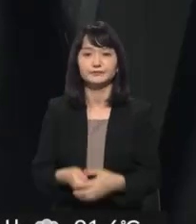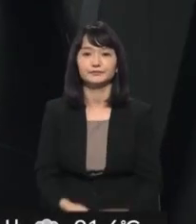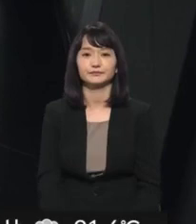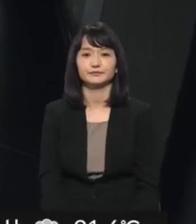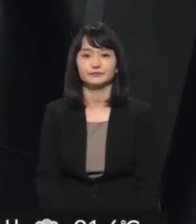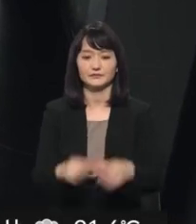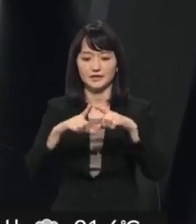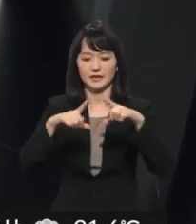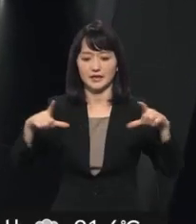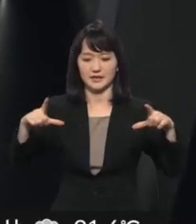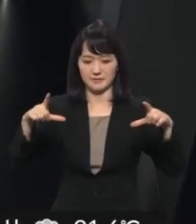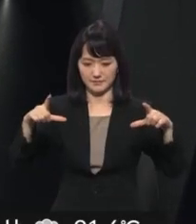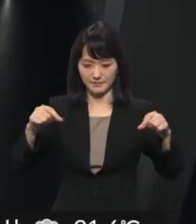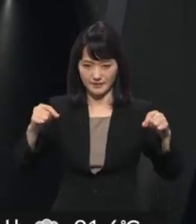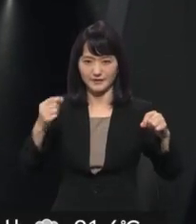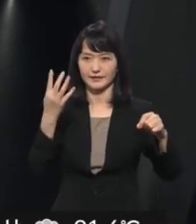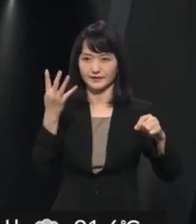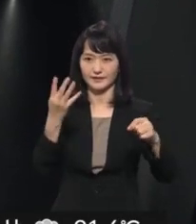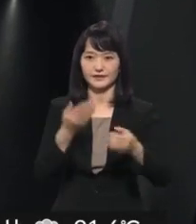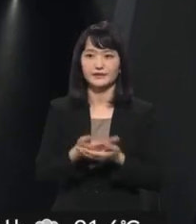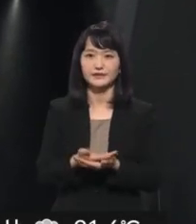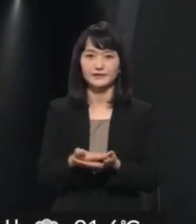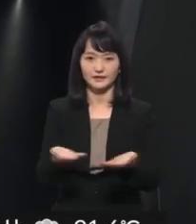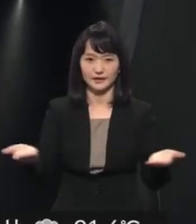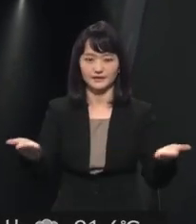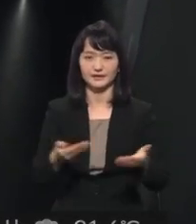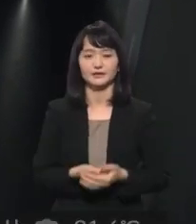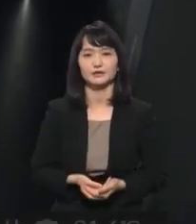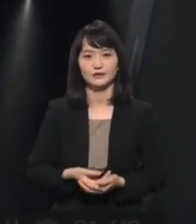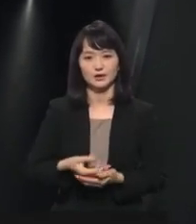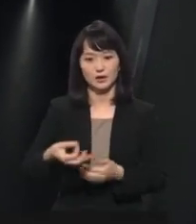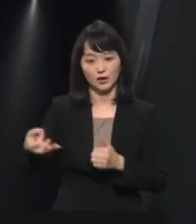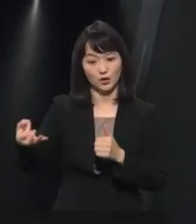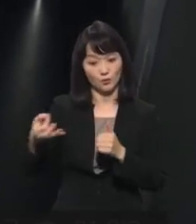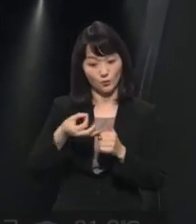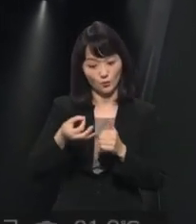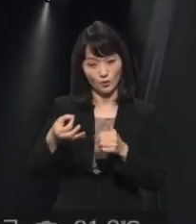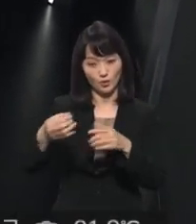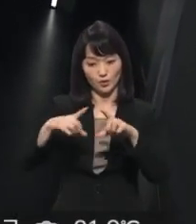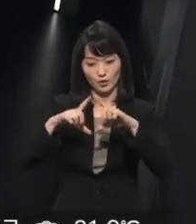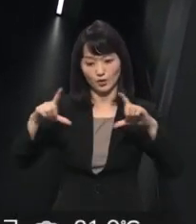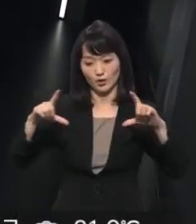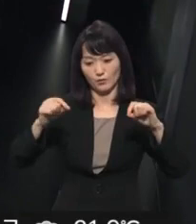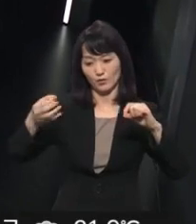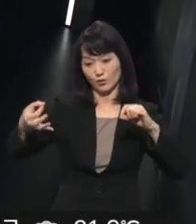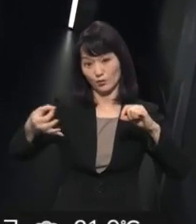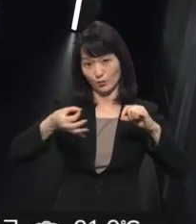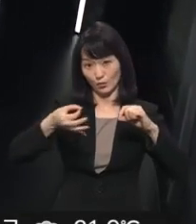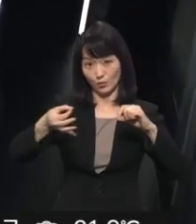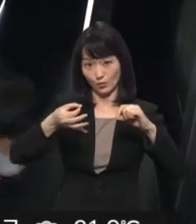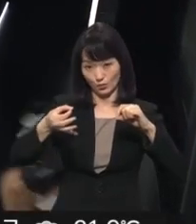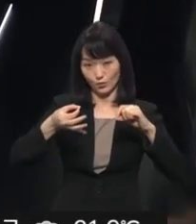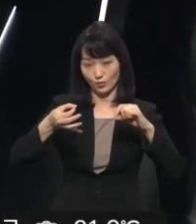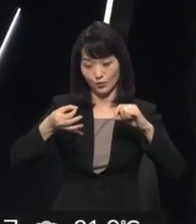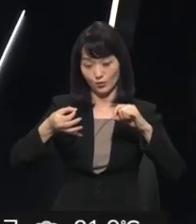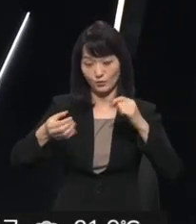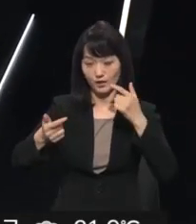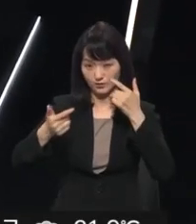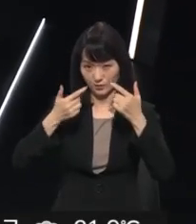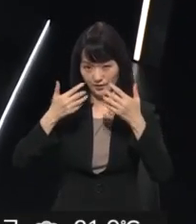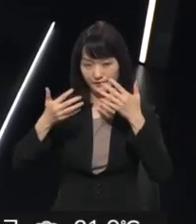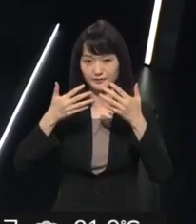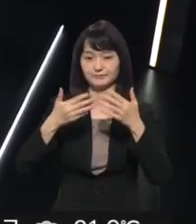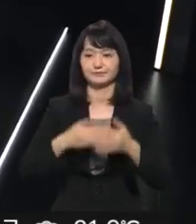예 저희가 시각적 요소를 위해 판넬을 준비했습니다 펜으로 하나씩 써 주시면